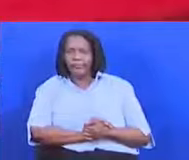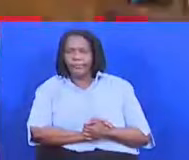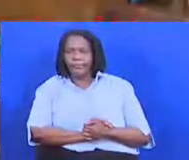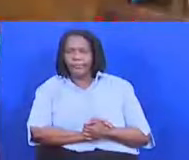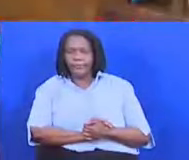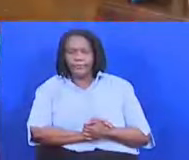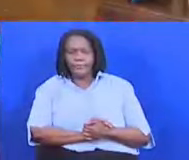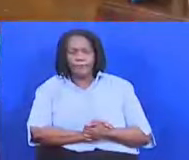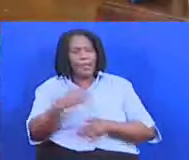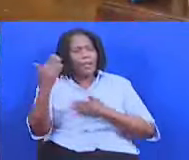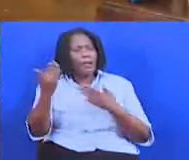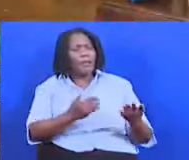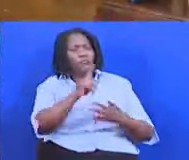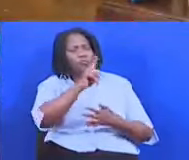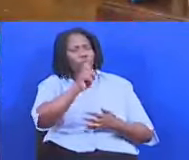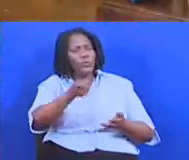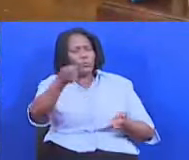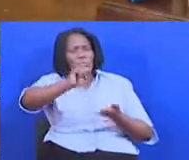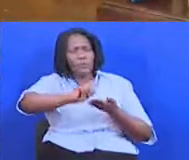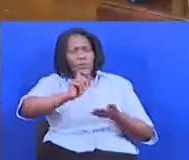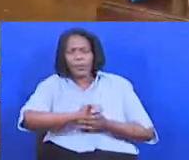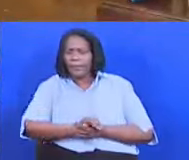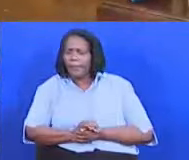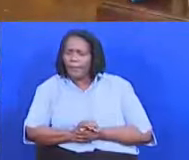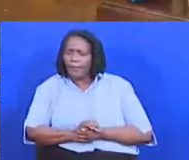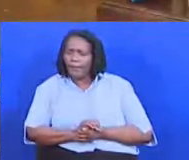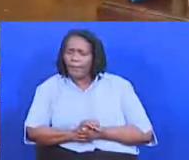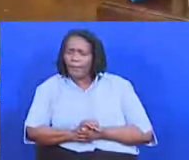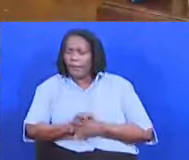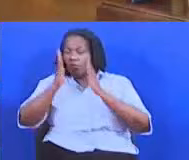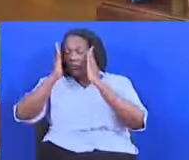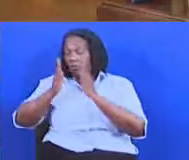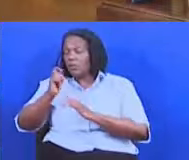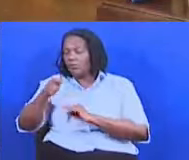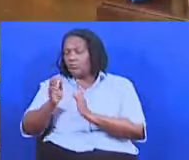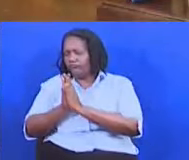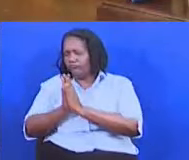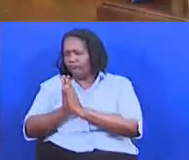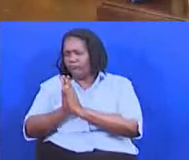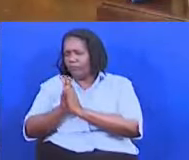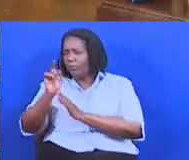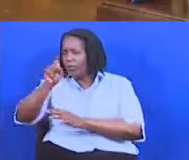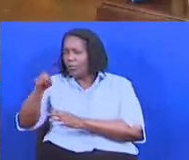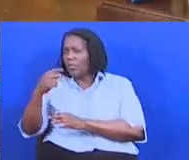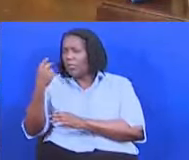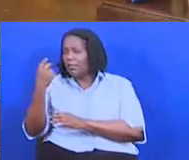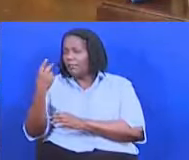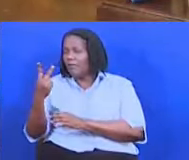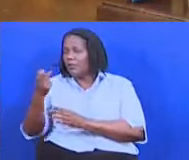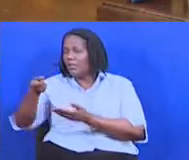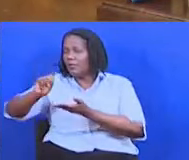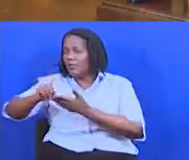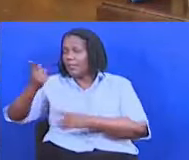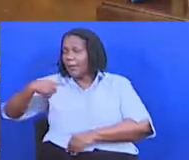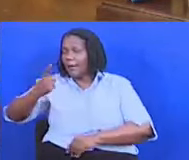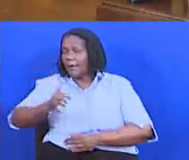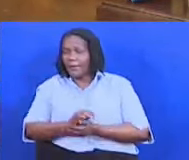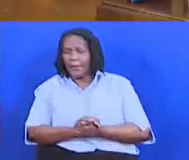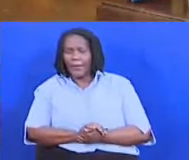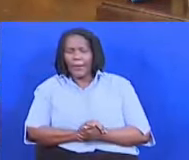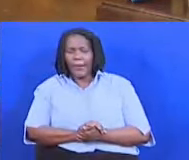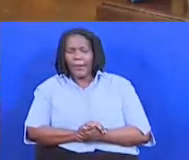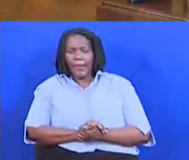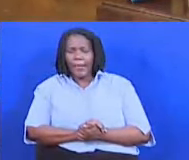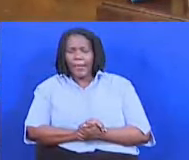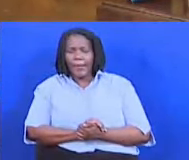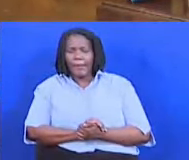Mheshimiwa Agnes Okororo, swali la nyongeza. Asante Mheshimiwa Speaker. Naomba niulize maswali mawili ya nyongeza. Kwa